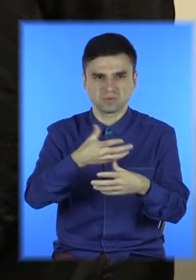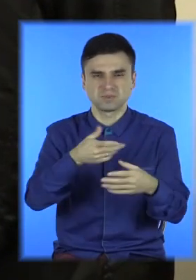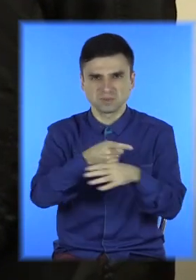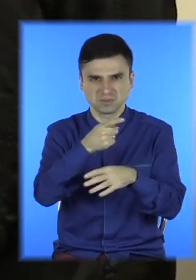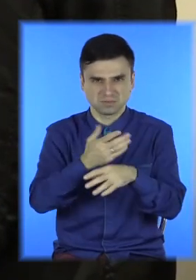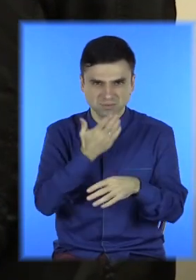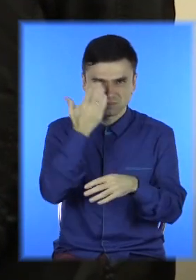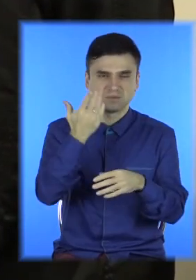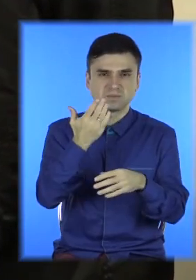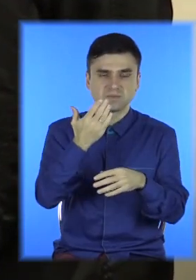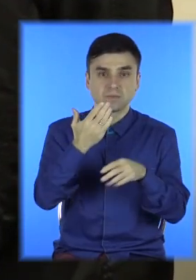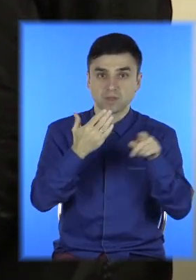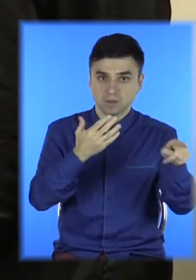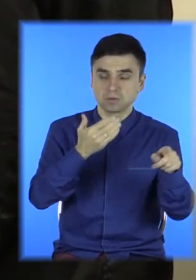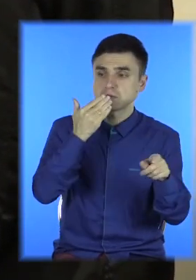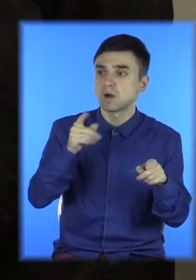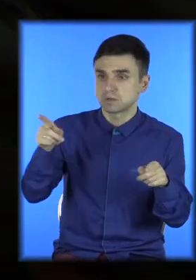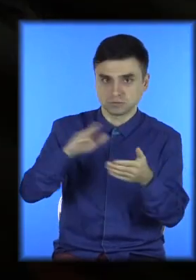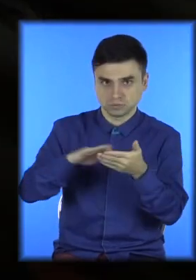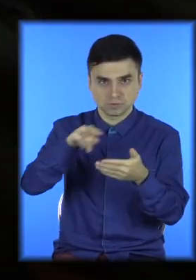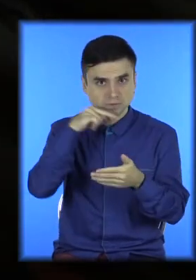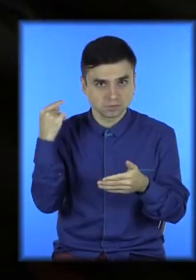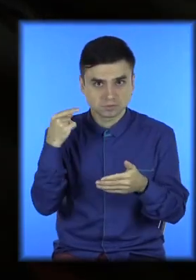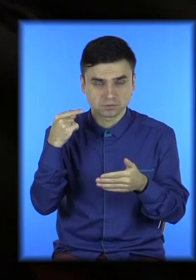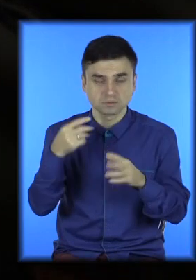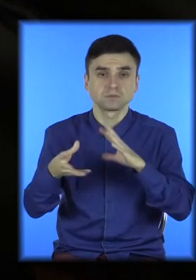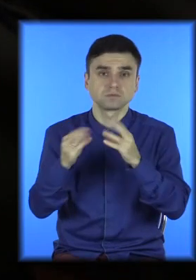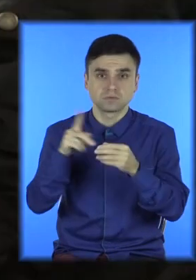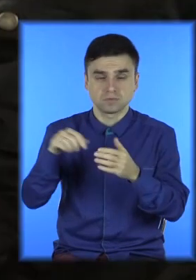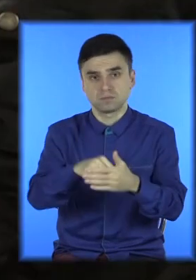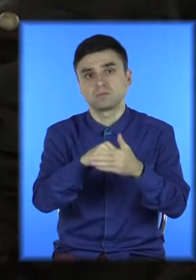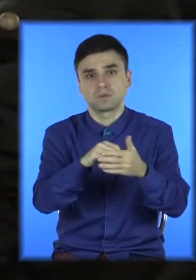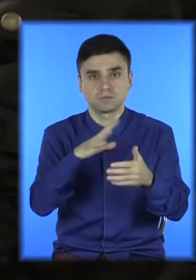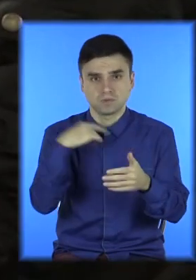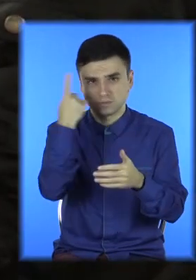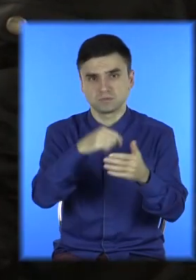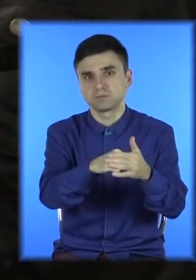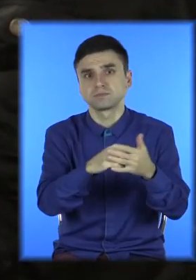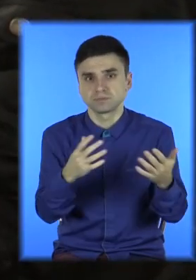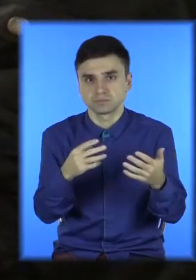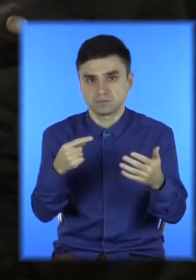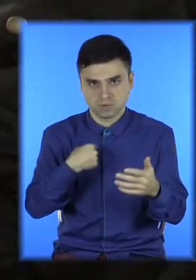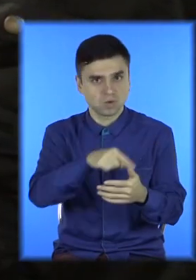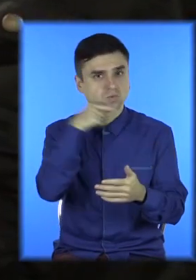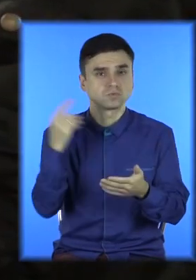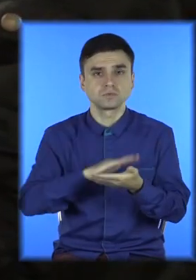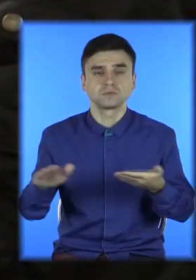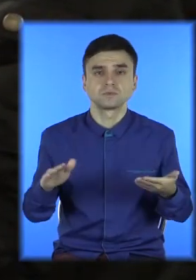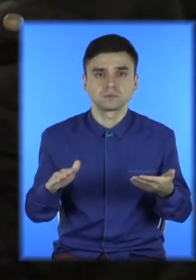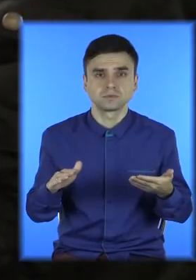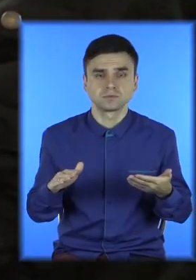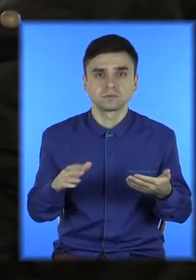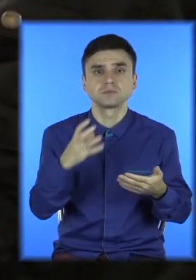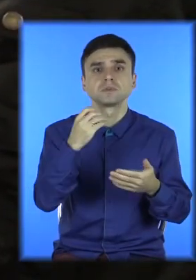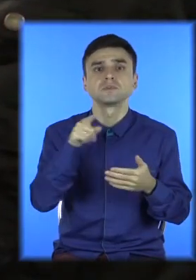рукою в область лиця? І відповідь, а я русський. Плюс Островський питався об'яснити нам з Ніколаєм Чирвою,